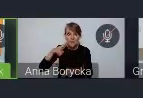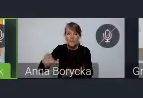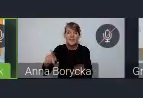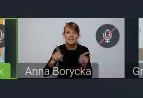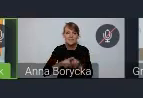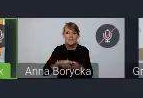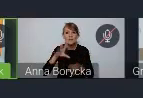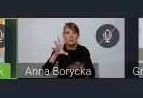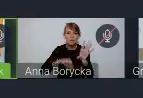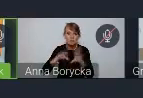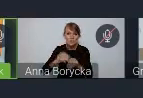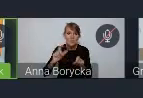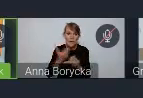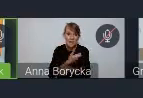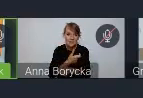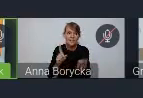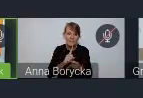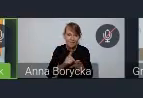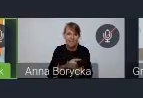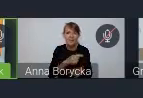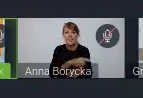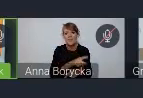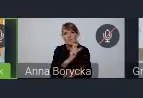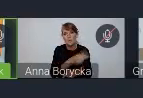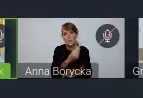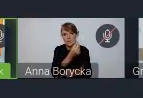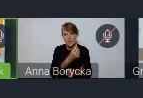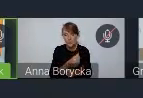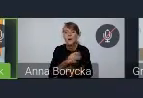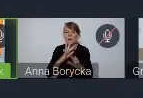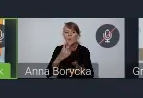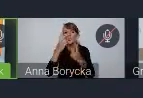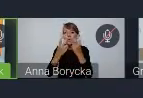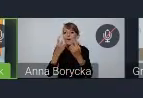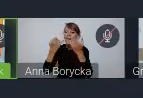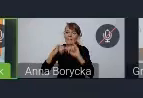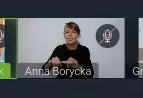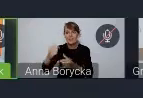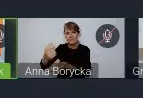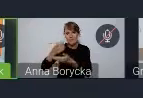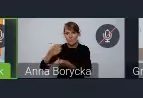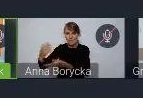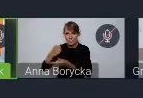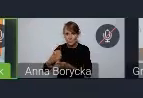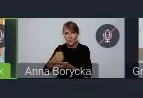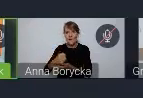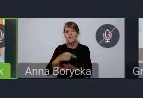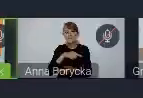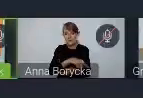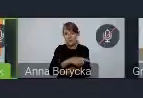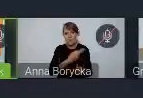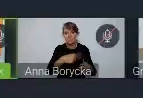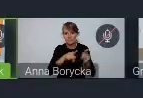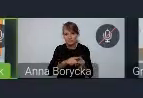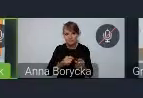państwa też mamy środki, czyli też poszukanie innych źródeł zewnętrznych na finansowanie danej inwestycji. Mimo